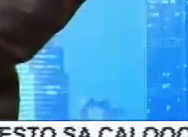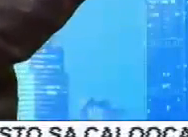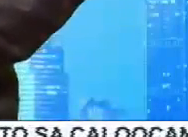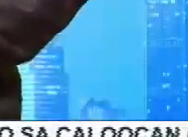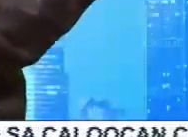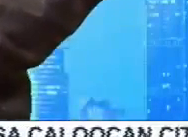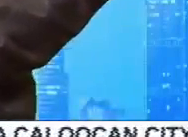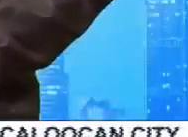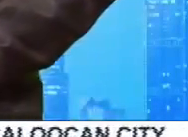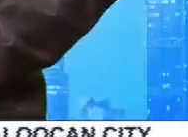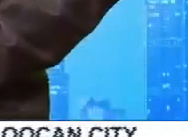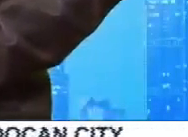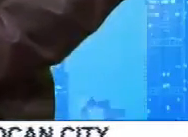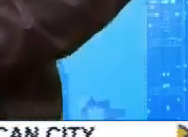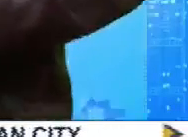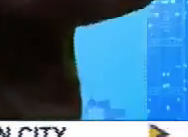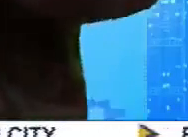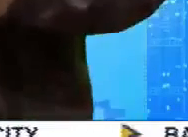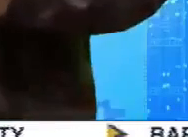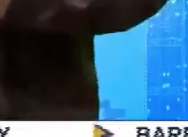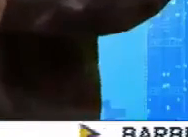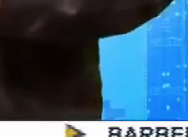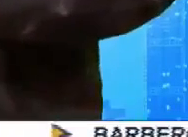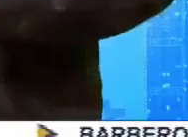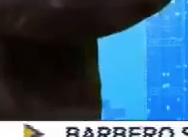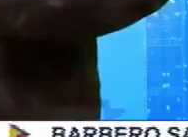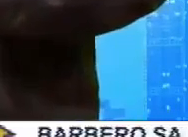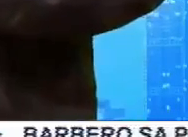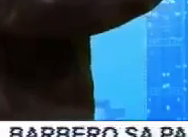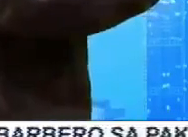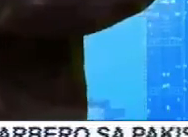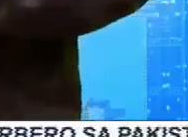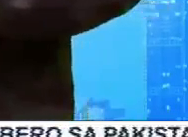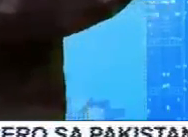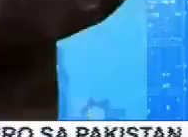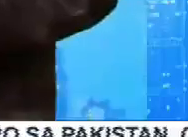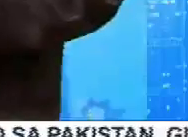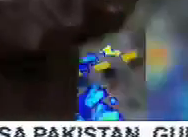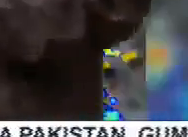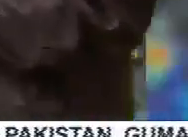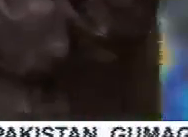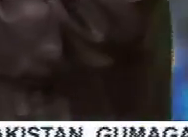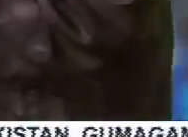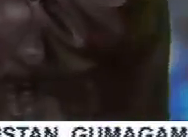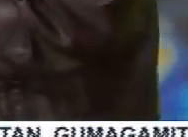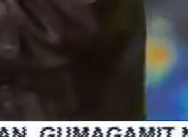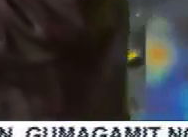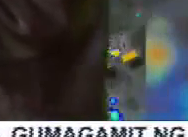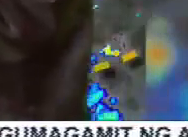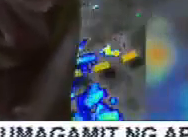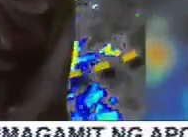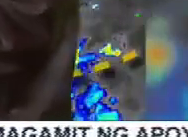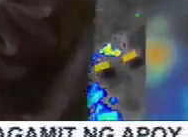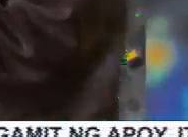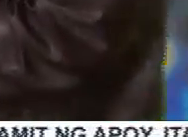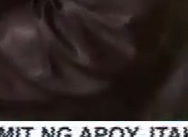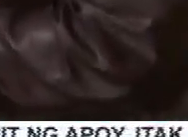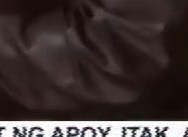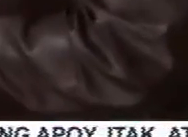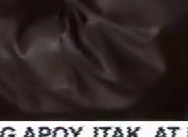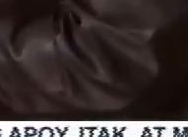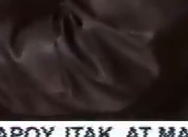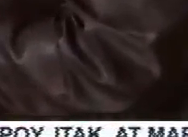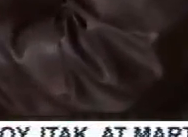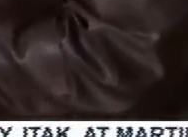Rise and Shine Pilipinas, alamin na po natin kung anong magiging tayo ng ating panahon ngayong araw ng Huwebes, May 13. Makikita natin dito sa latest